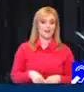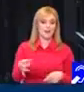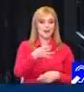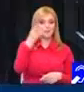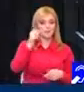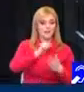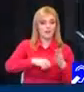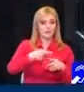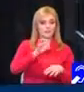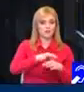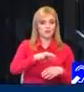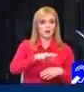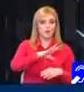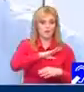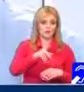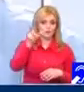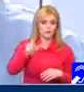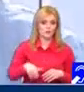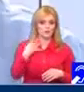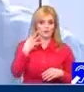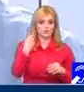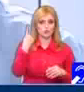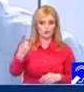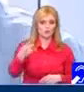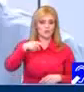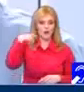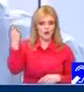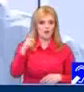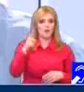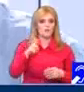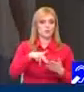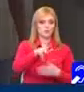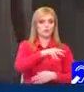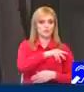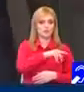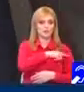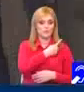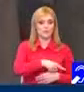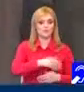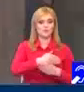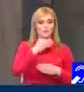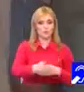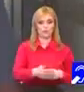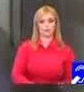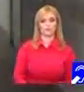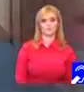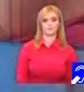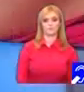cauza acestei boli, a murit o persoană în vârstă de 42 de ani, pentru că s-a adresat la medic mult prea târziu.